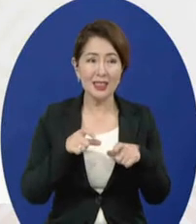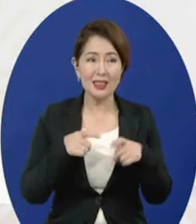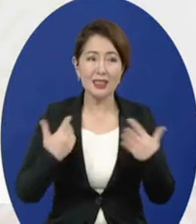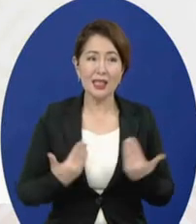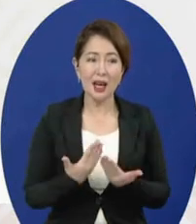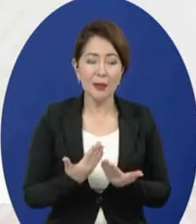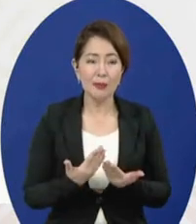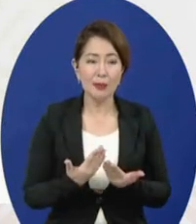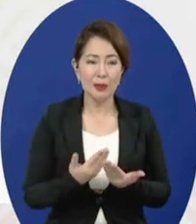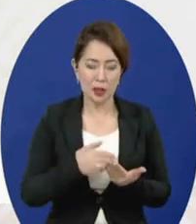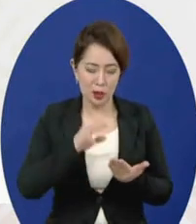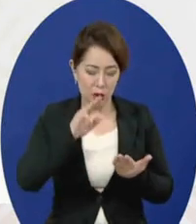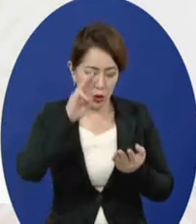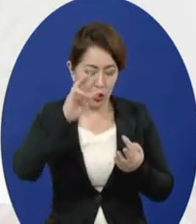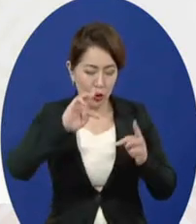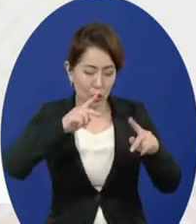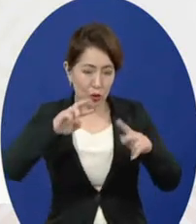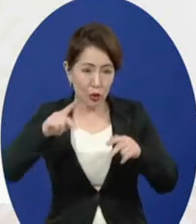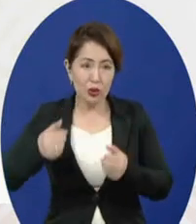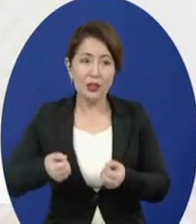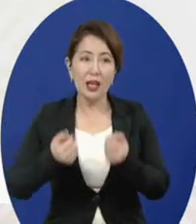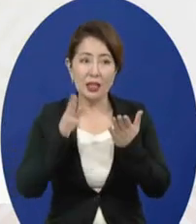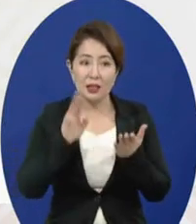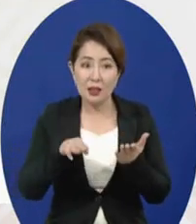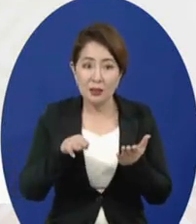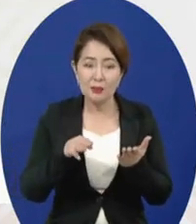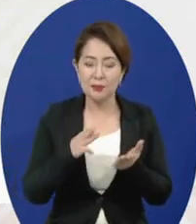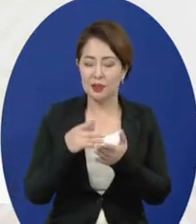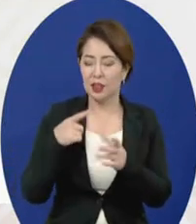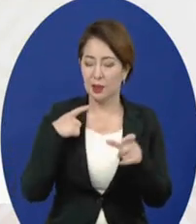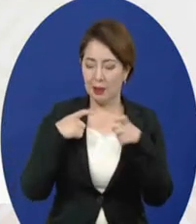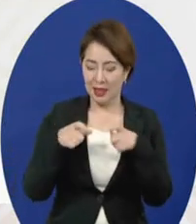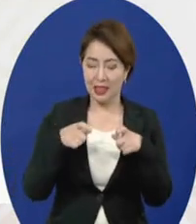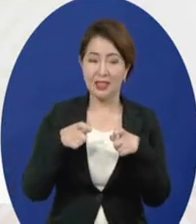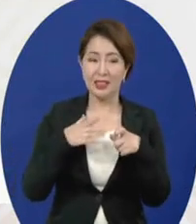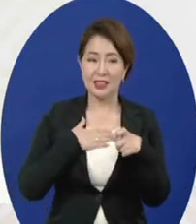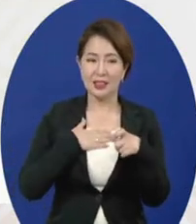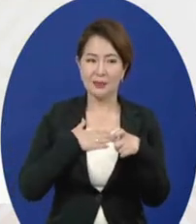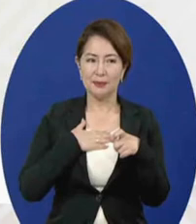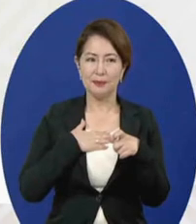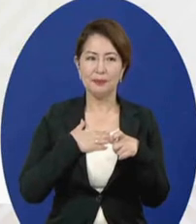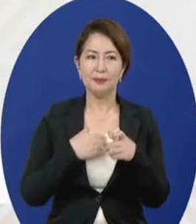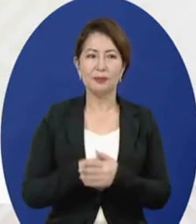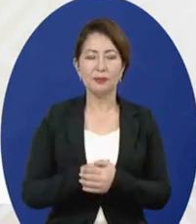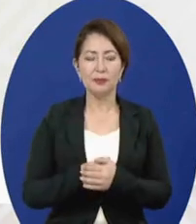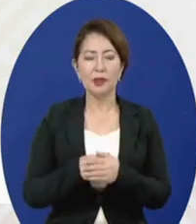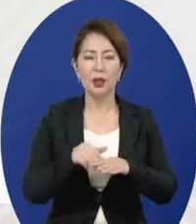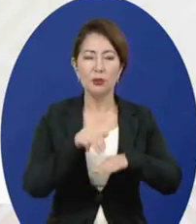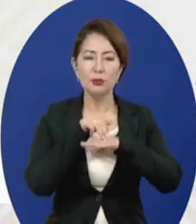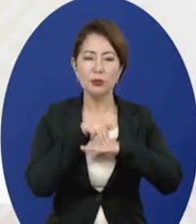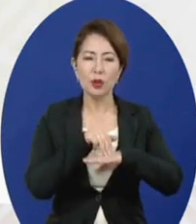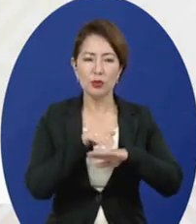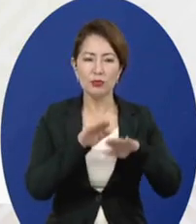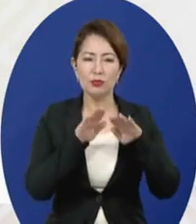бол одоо тодорхой өөрчлөлтүүд гарч ийн шээ. Өөрөөр хэлбэл эдийн засаг маань бол одоо тийм